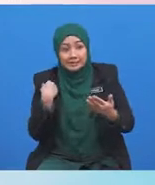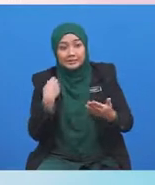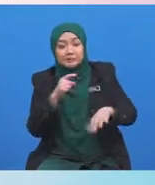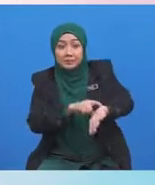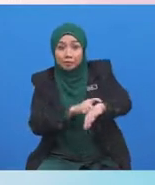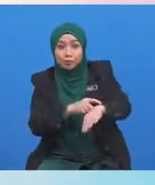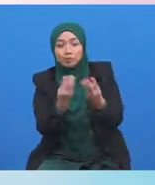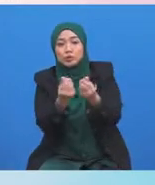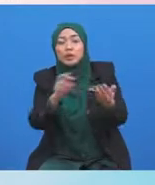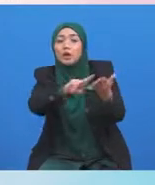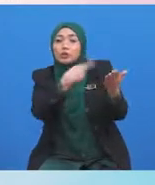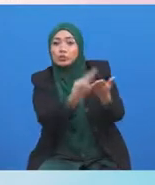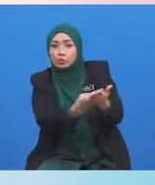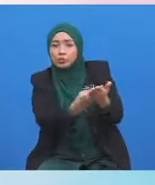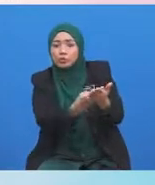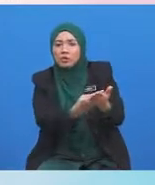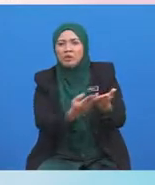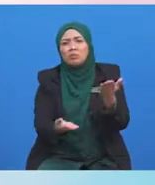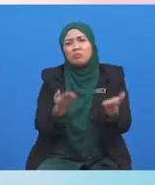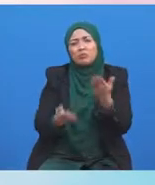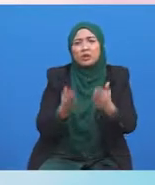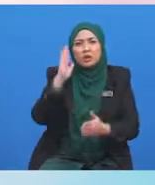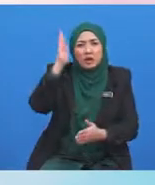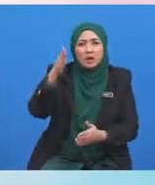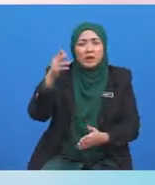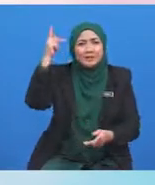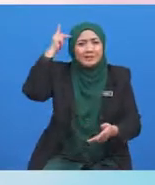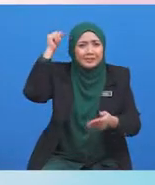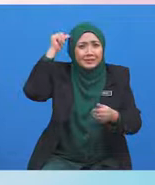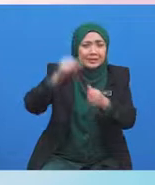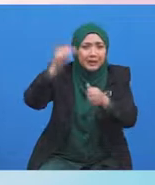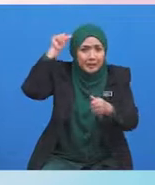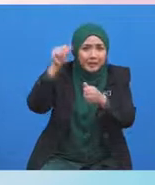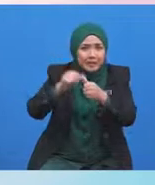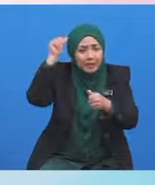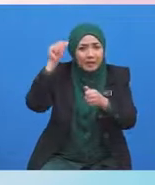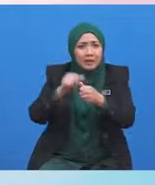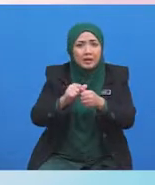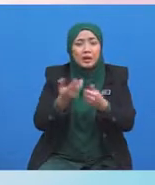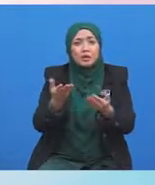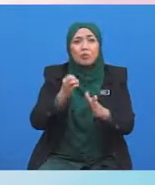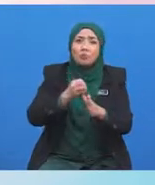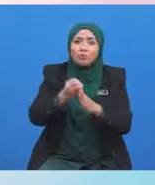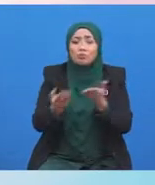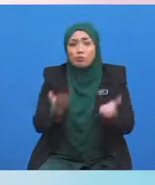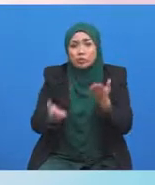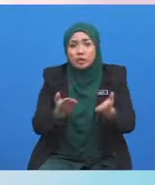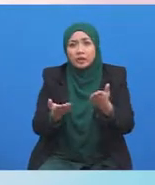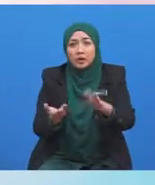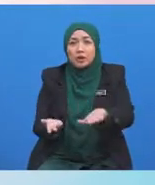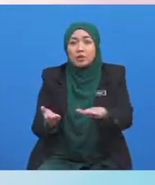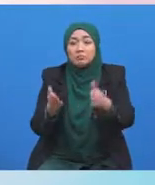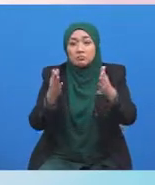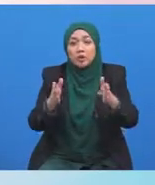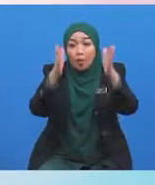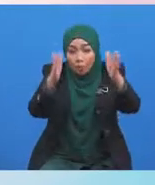kejadian tersebut akan mengalami trauma akibat kehilangan orang tersayang seperti suami,